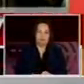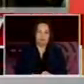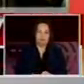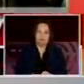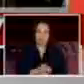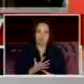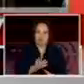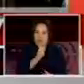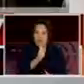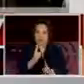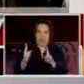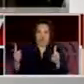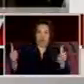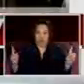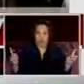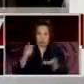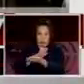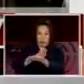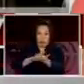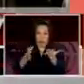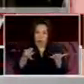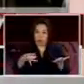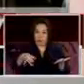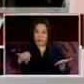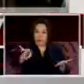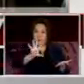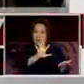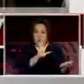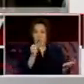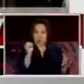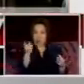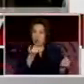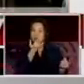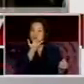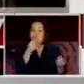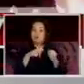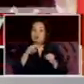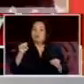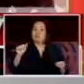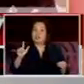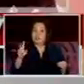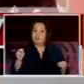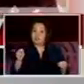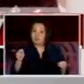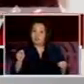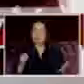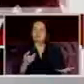Bawat isa ba sa inyo, walang sala tungkol sa SALN? Bigyan nyo ako ng isa pang buhay.